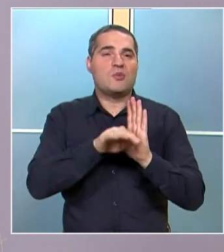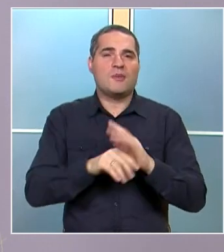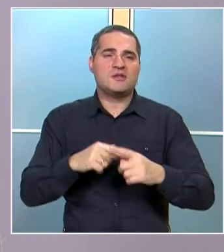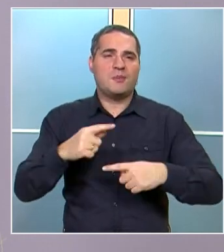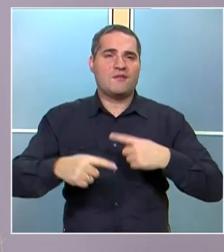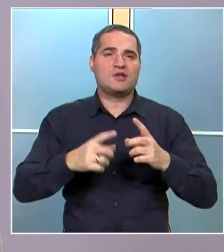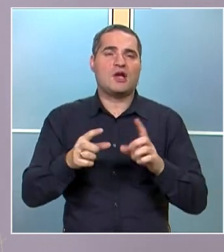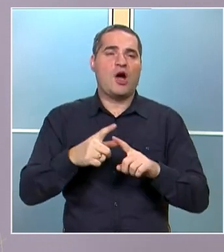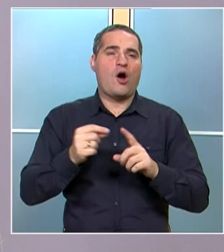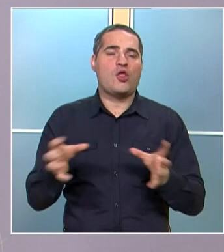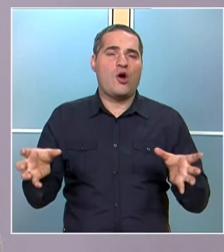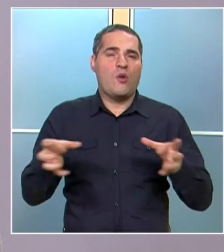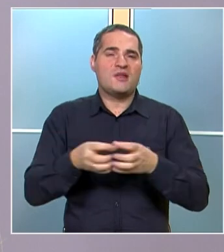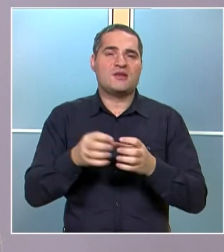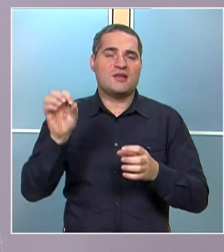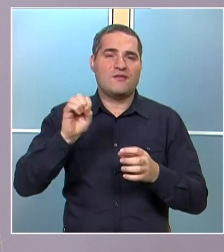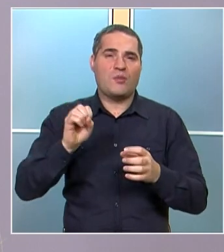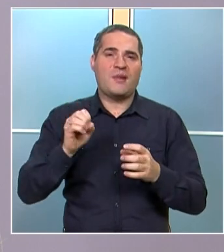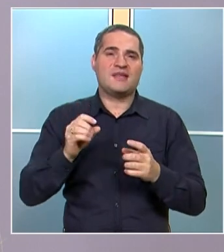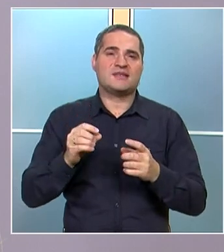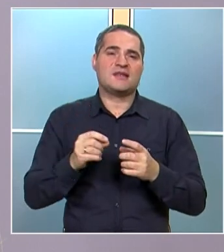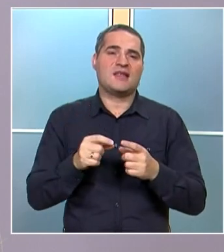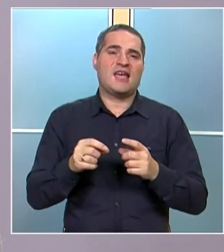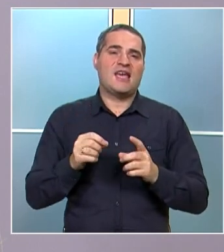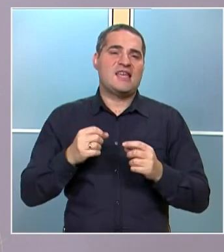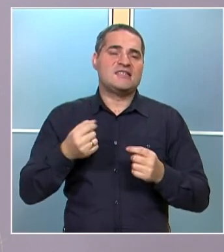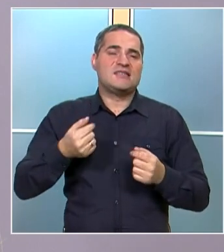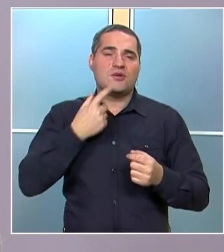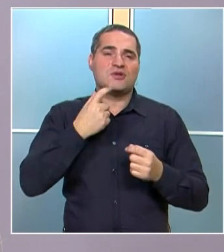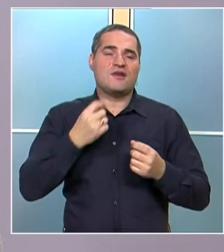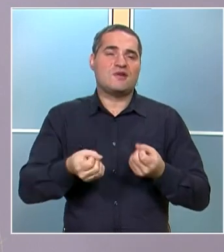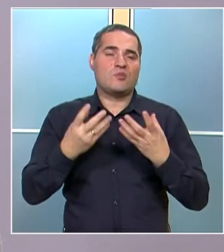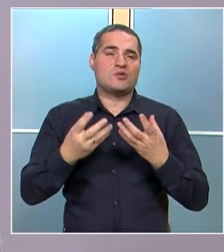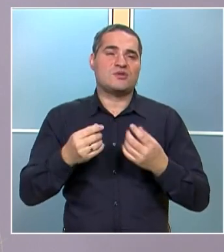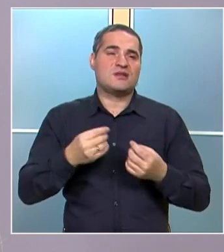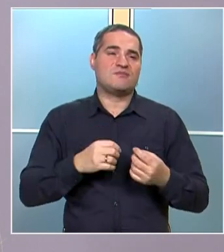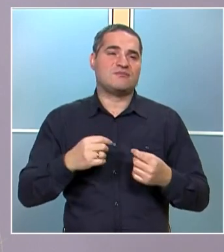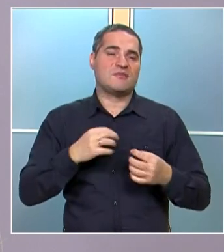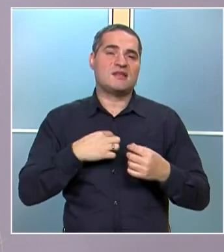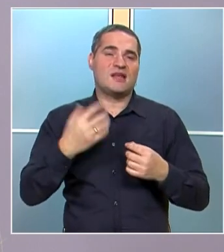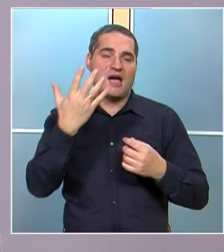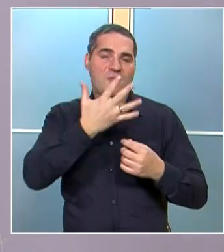от обединител на европейските ценности във възможност за сбъдване на мечти, вижте в репортажа.